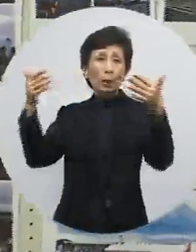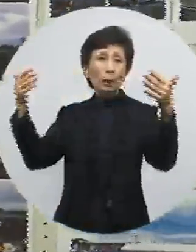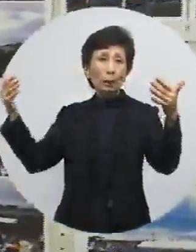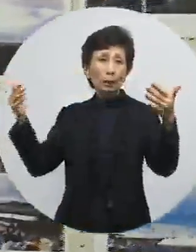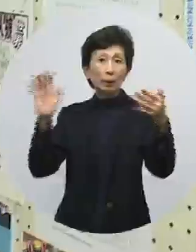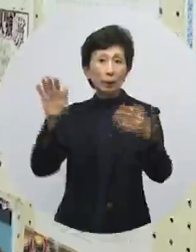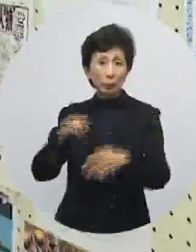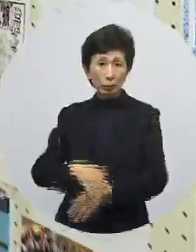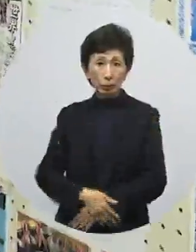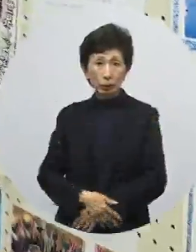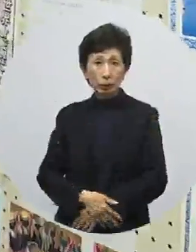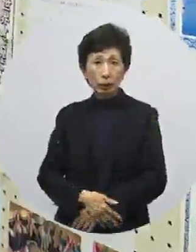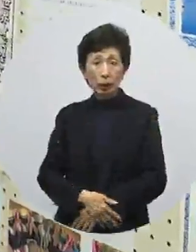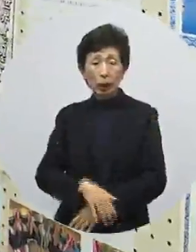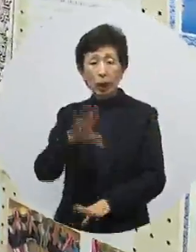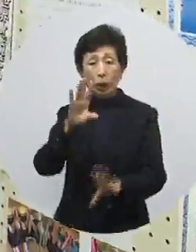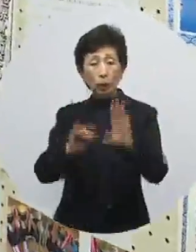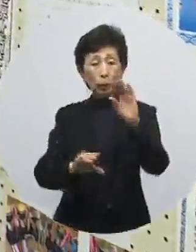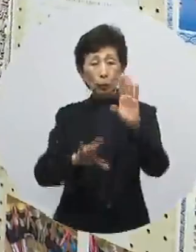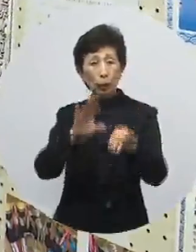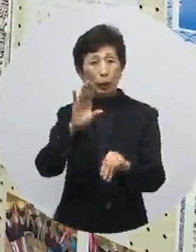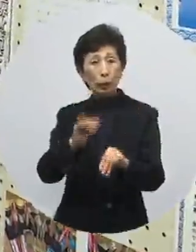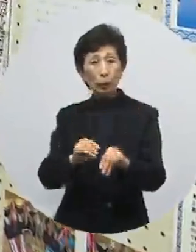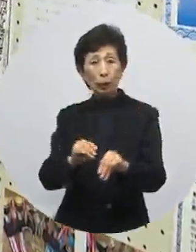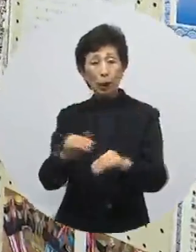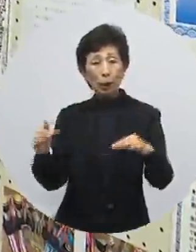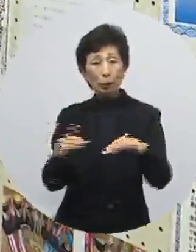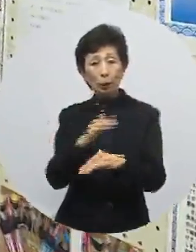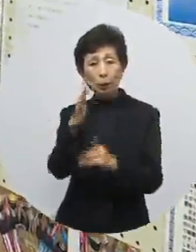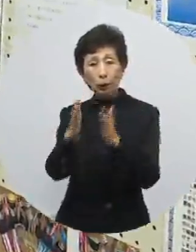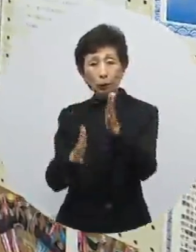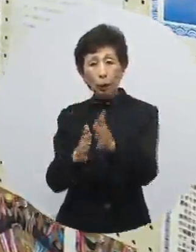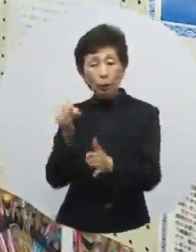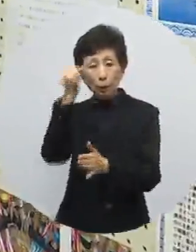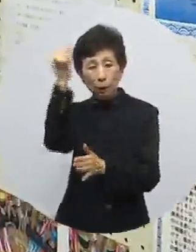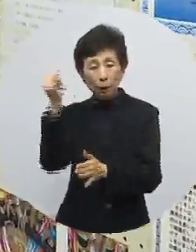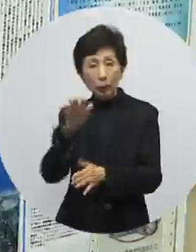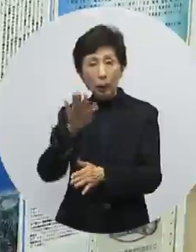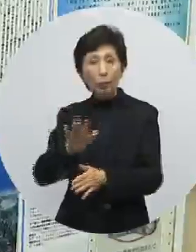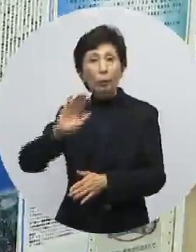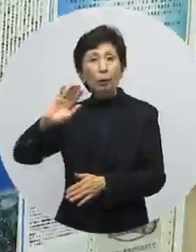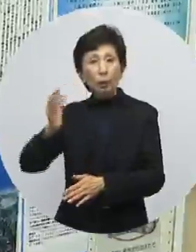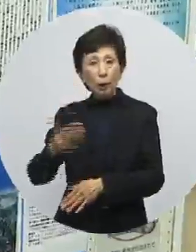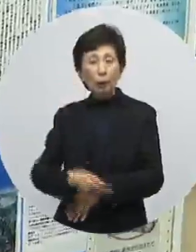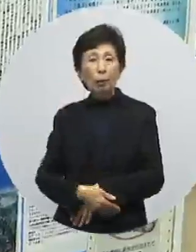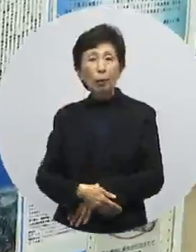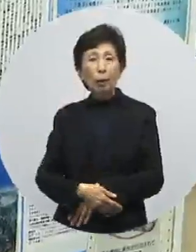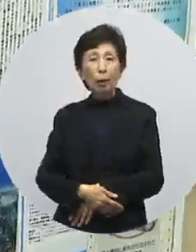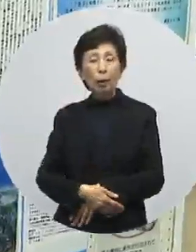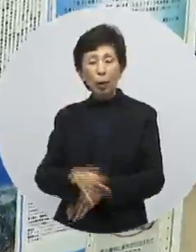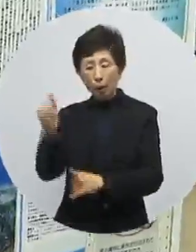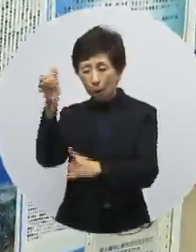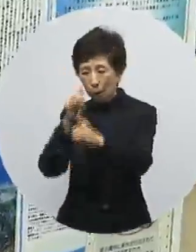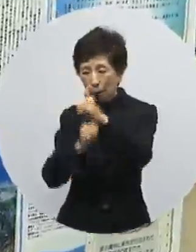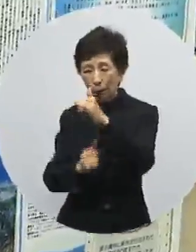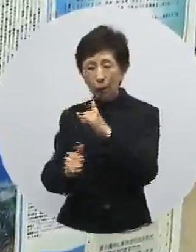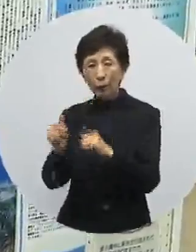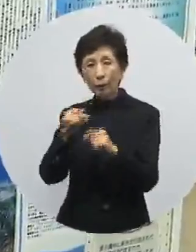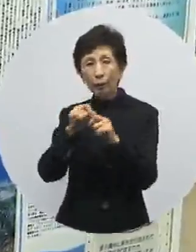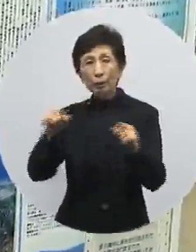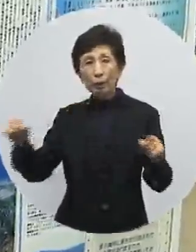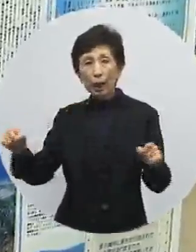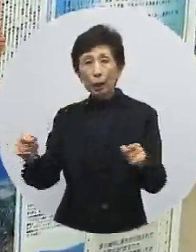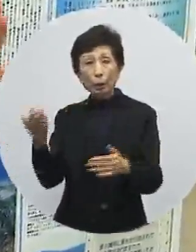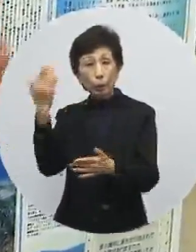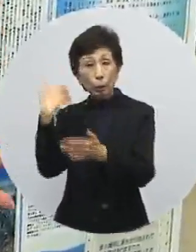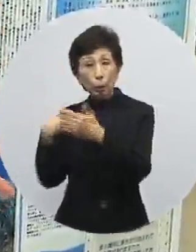たね。で、まあ、あの鵠沼っていうとビーチスポーツの印象はもちろん持ってたんですけれども、これだけ歴史が深くて当時の記